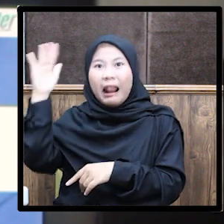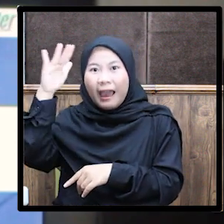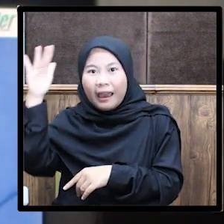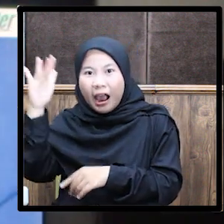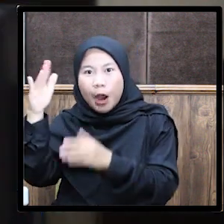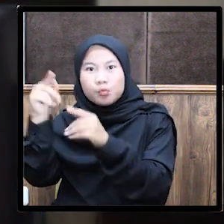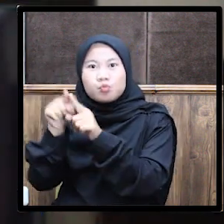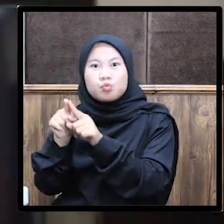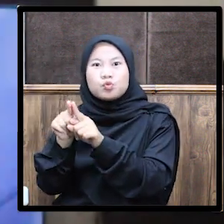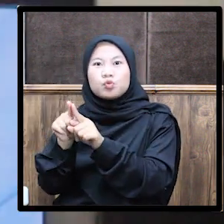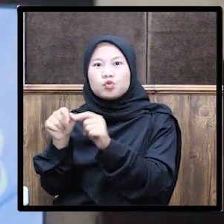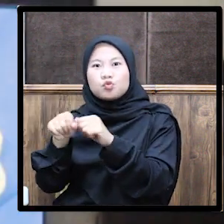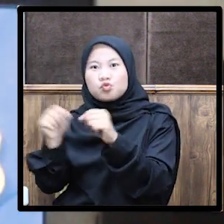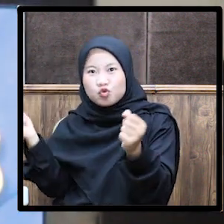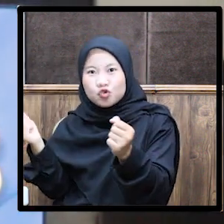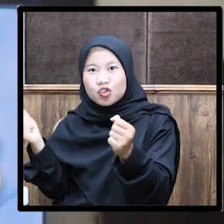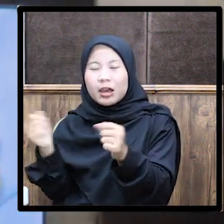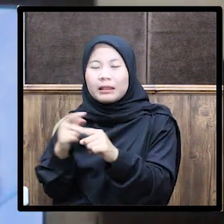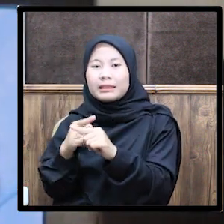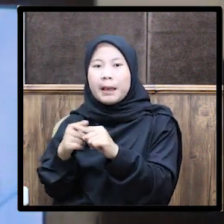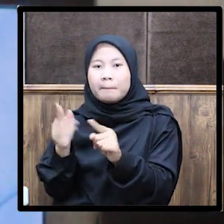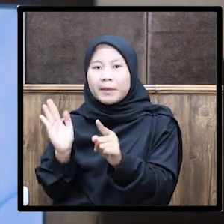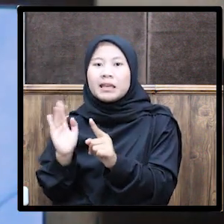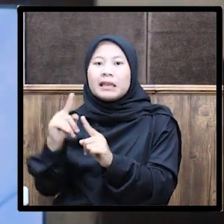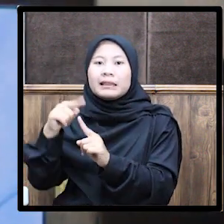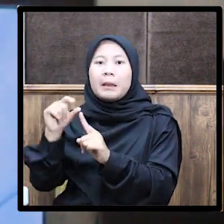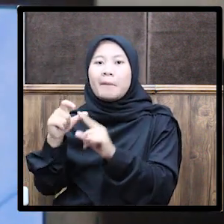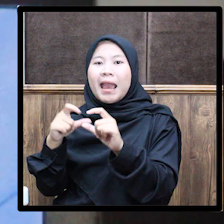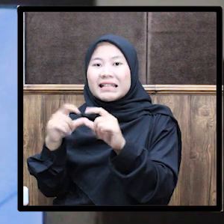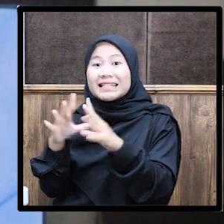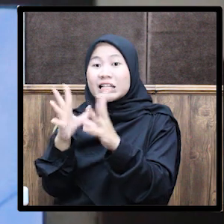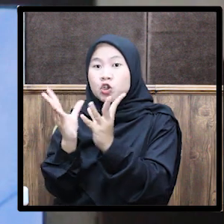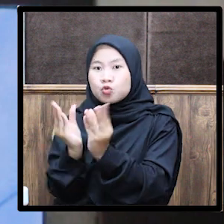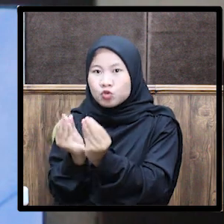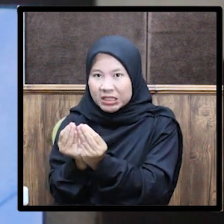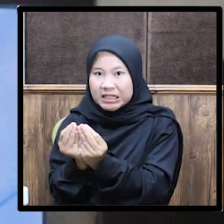Tapi memang kalau TPS inklusi itu